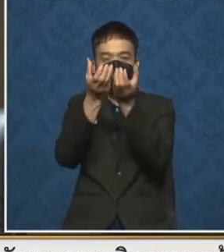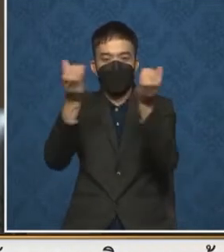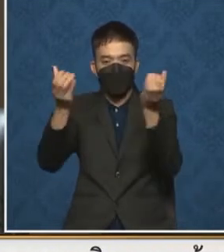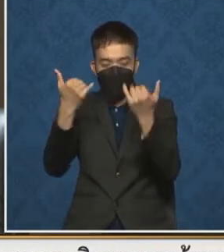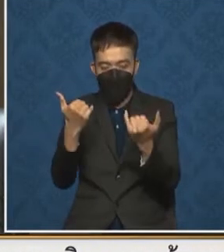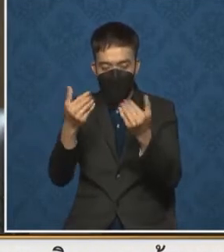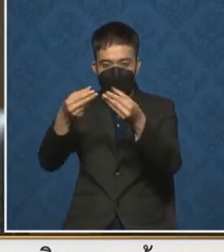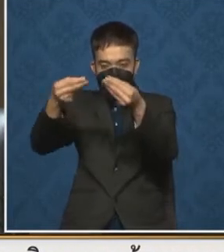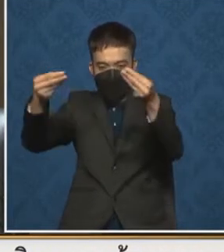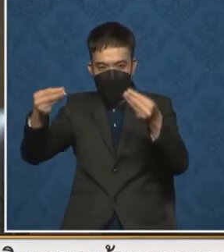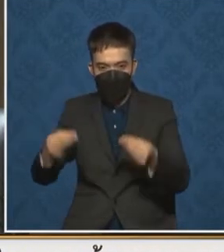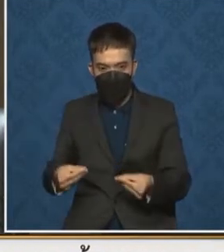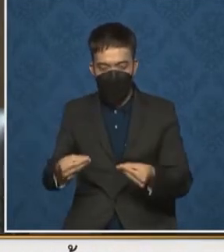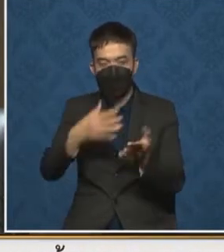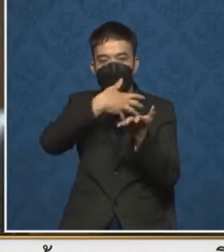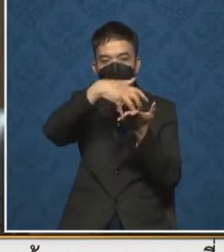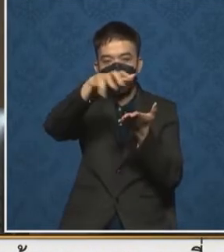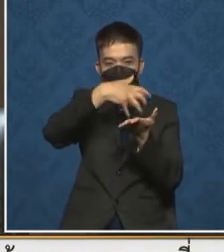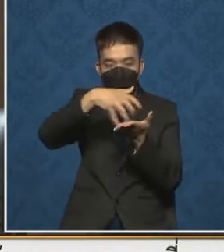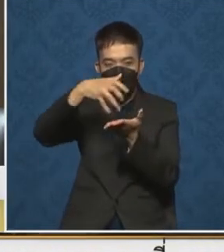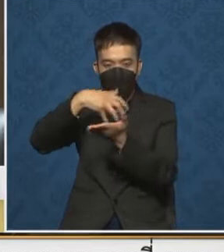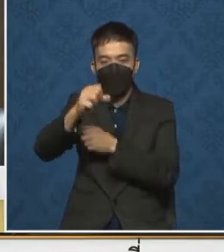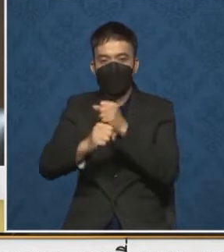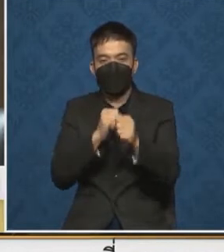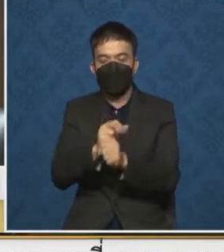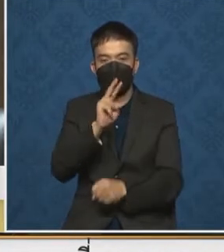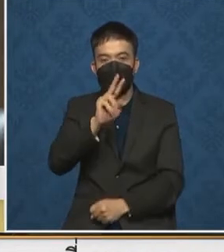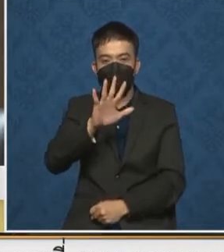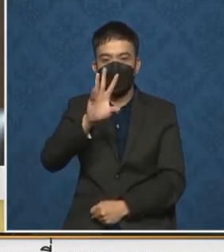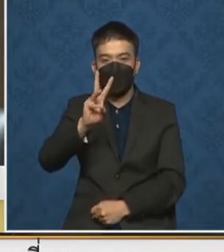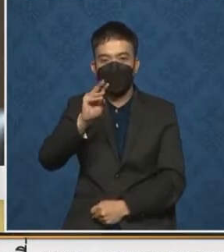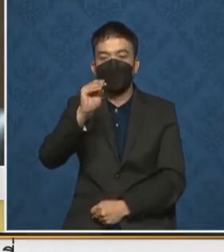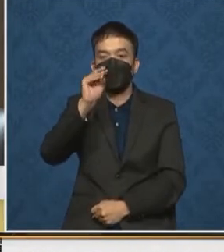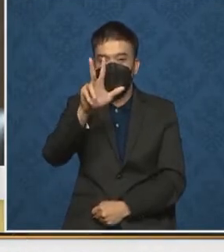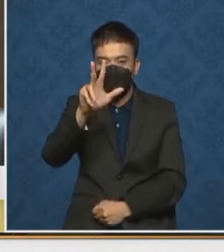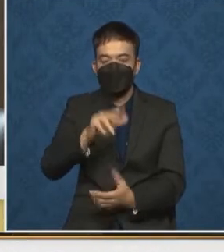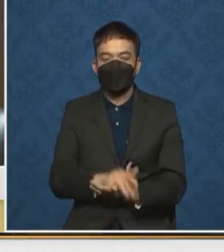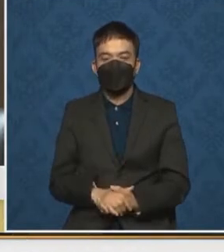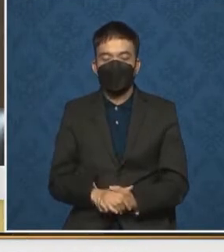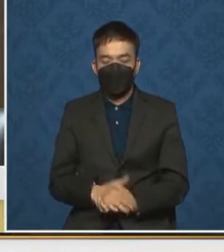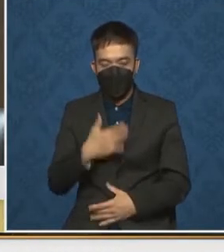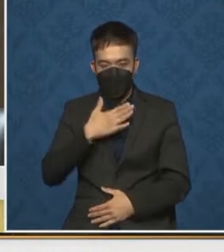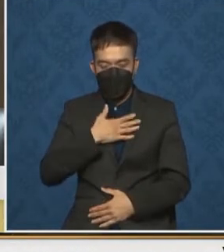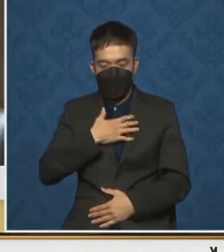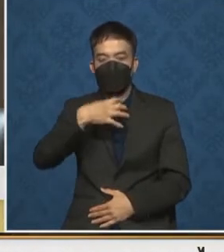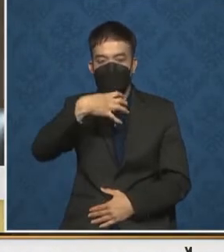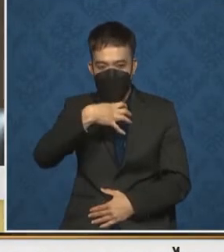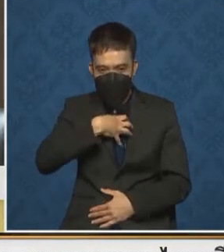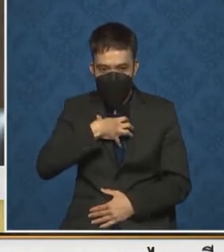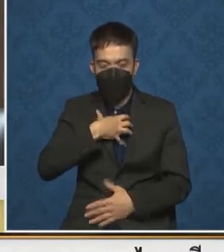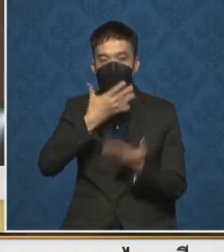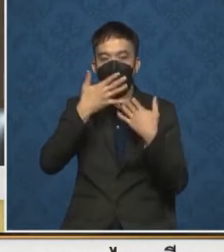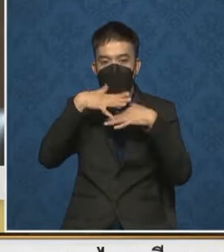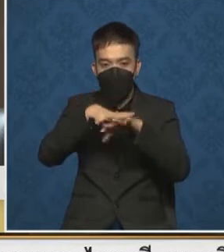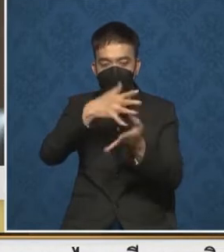จำปี 2563สิงที่ผมมส่นรวมก็มีประเด็นข้อกฎหม